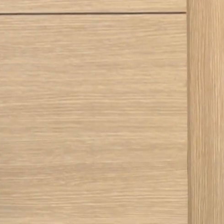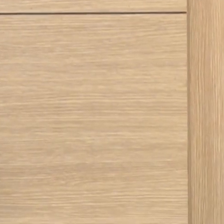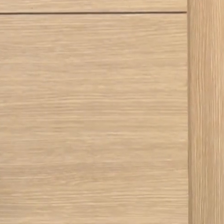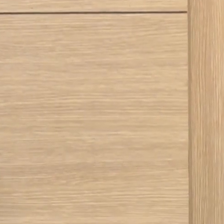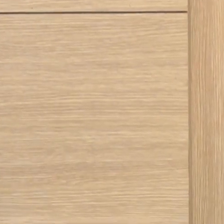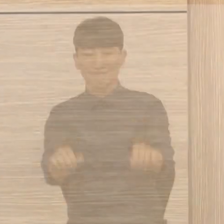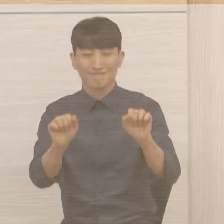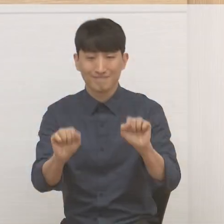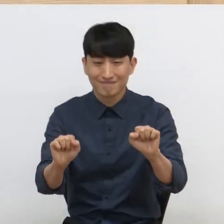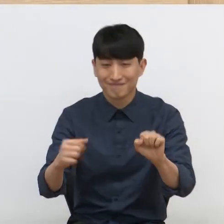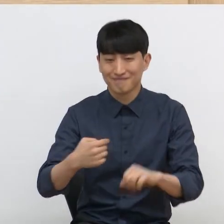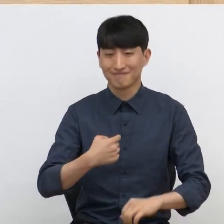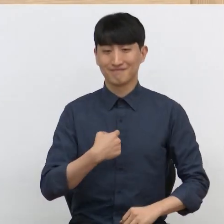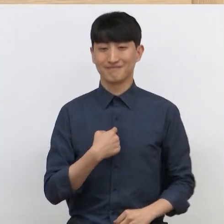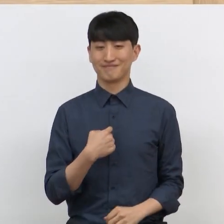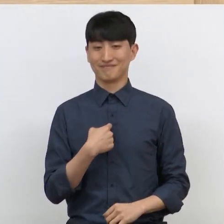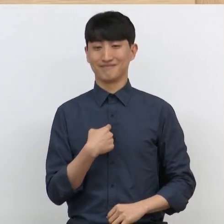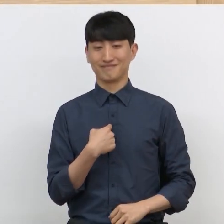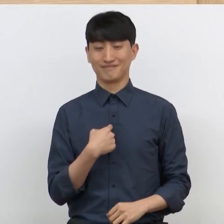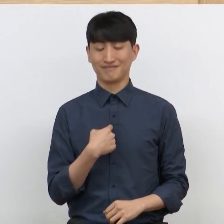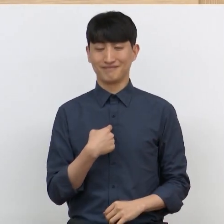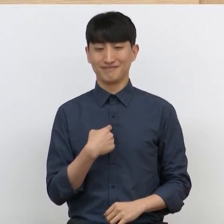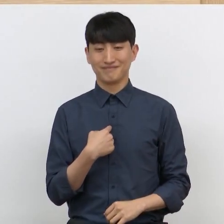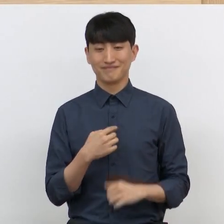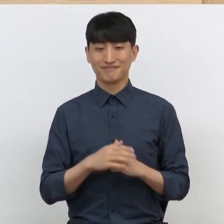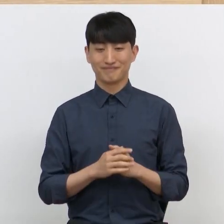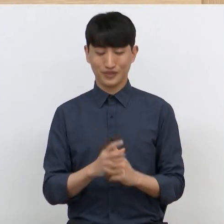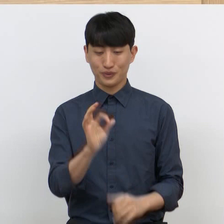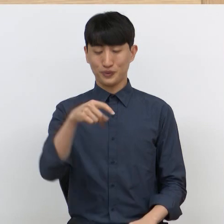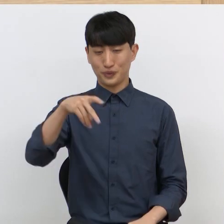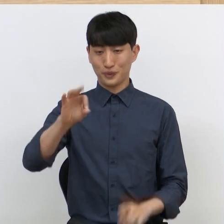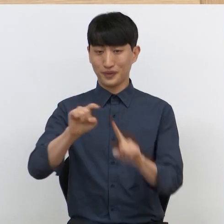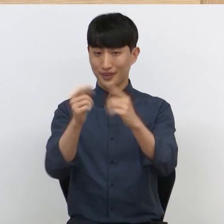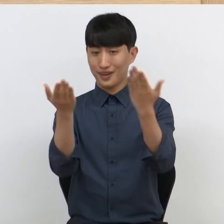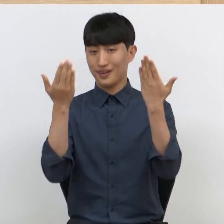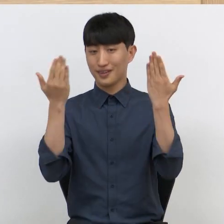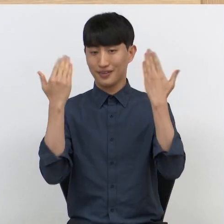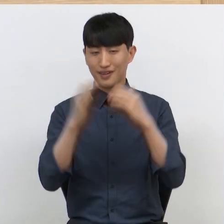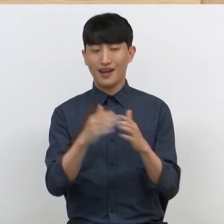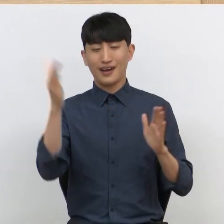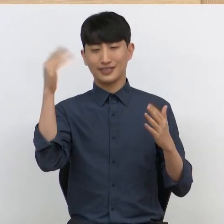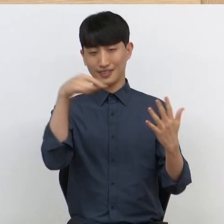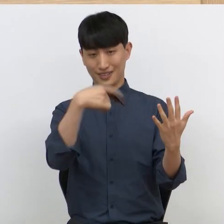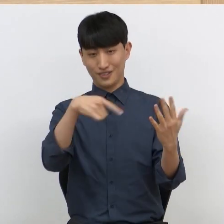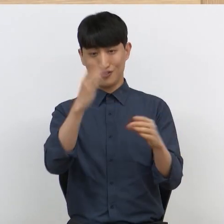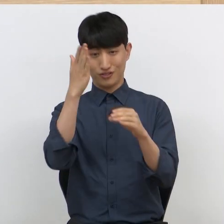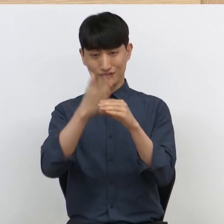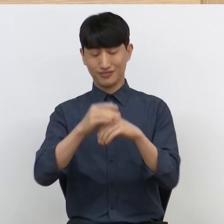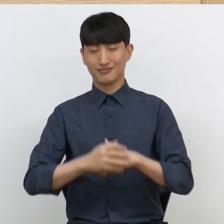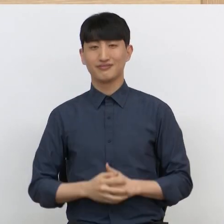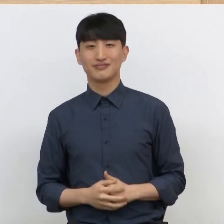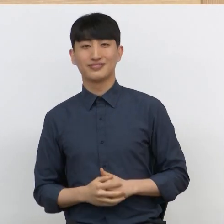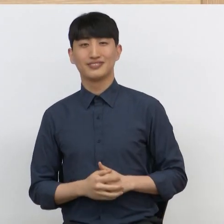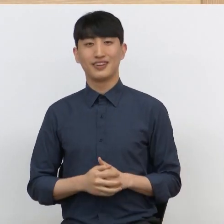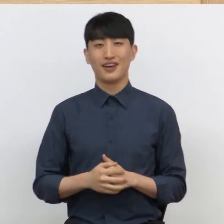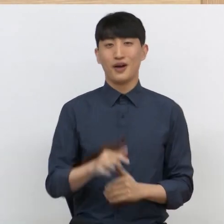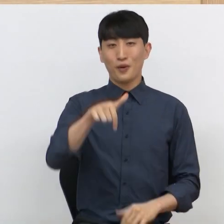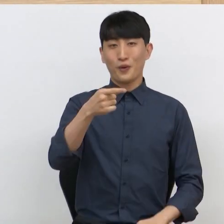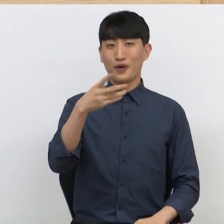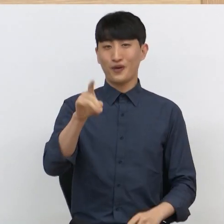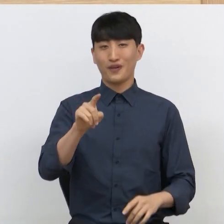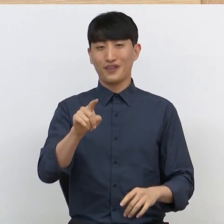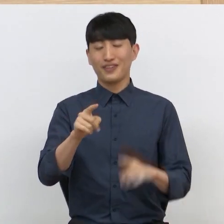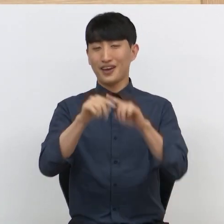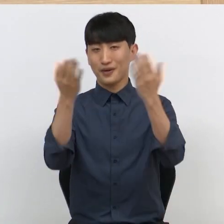안녕하십니까. 저는 소개받은 것처럼 우송대학교에서 학생들을 가르치고 있고 또 고려대학교